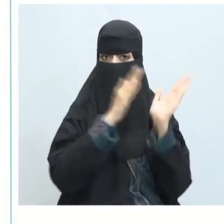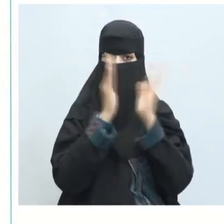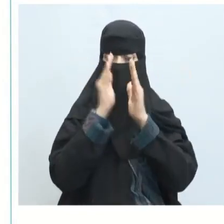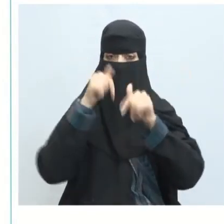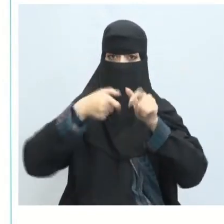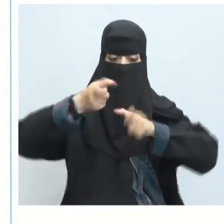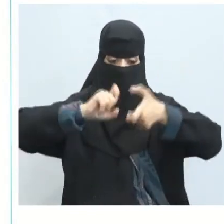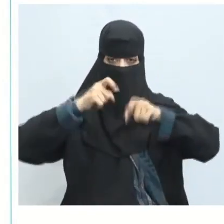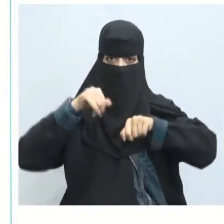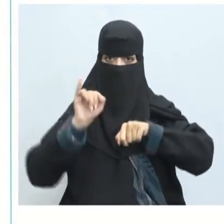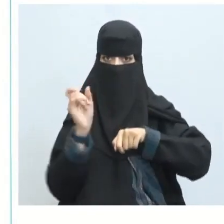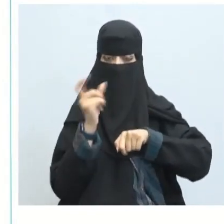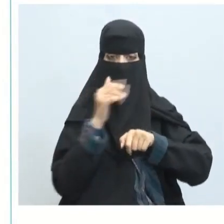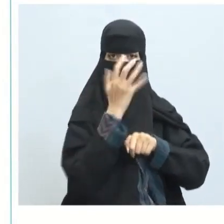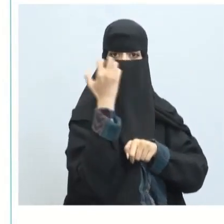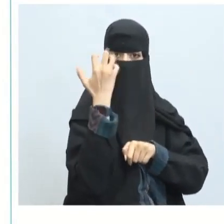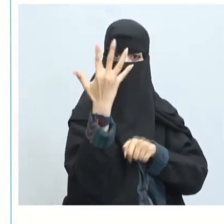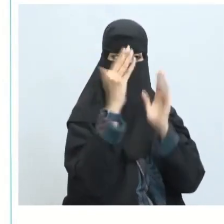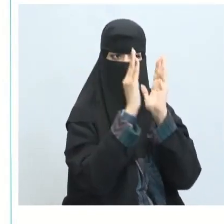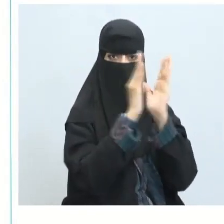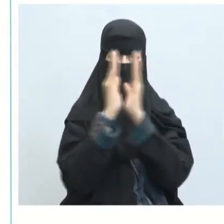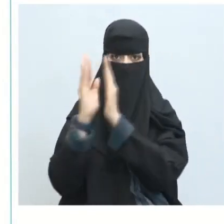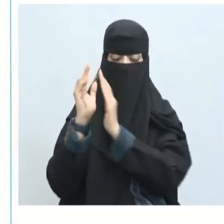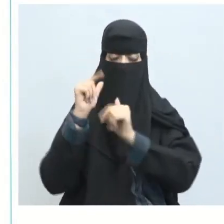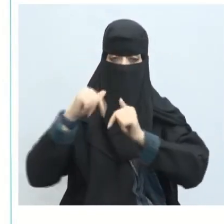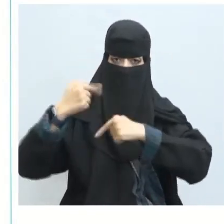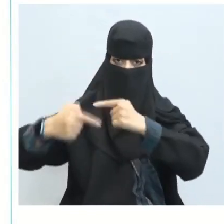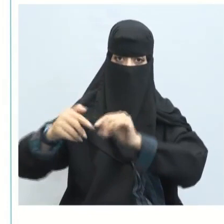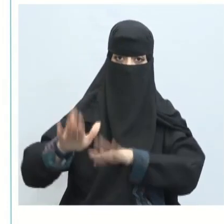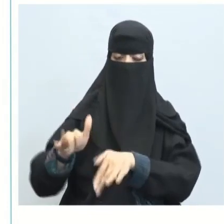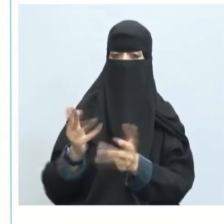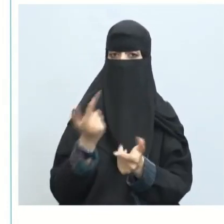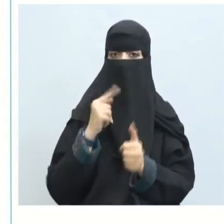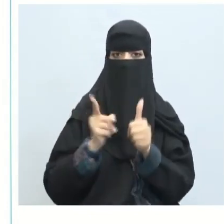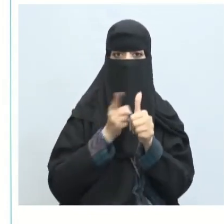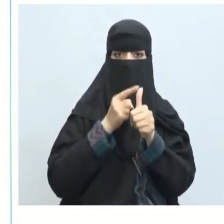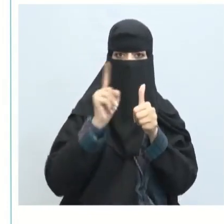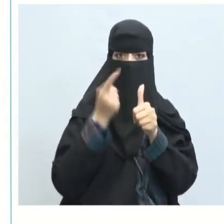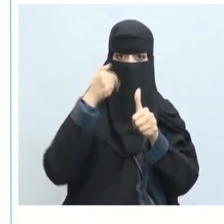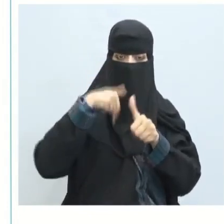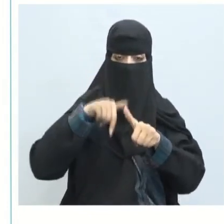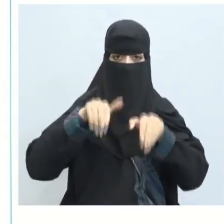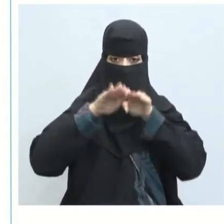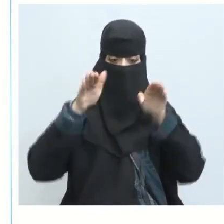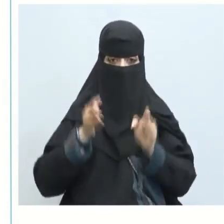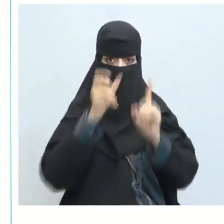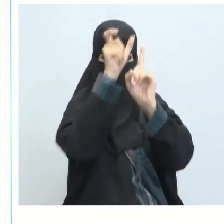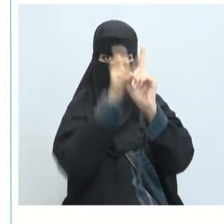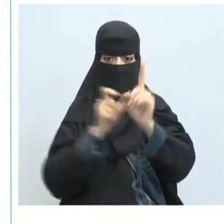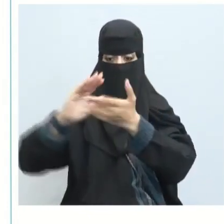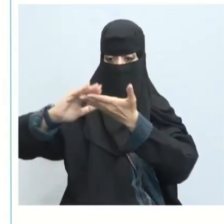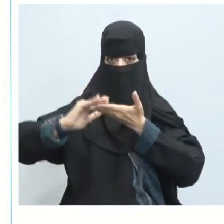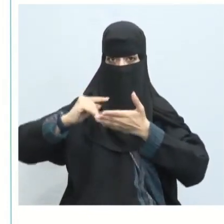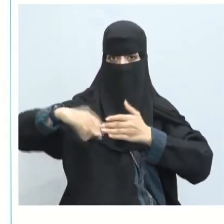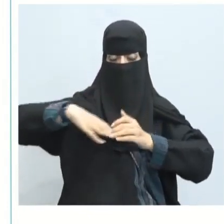يتكون من خمسه وحدات وهي كالتالي الوحده الاولى السكرتاريا والبيئه